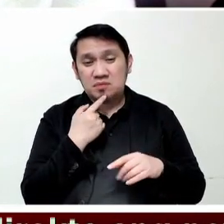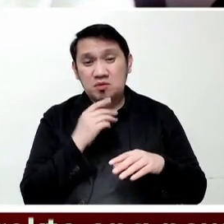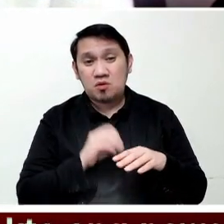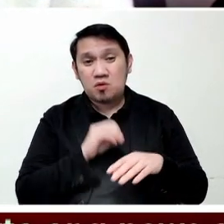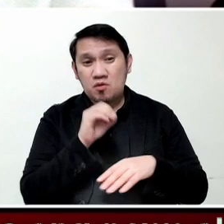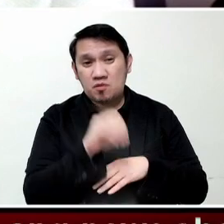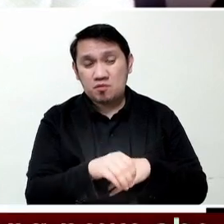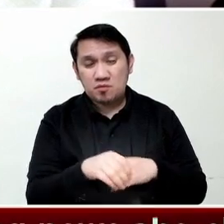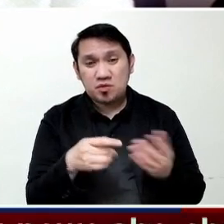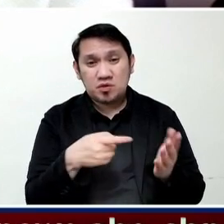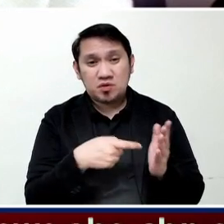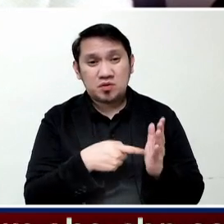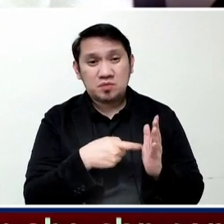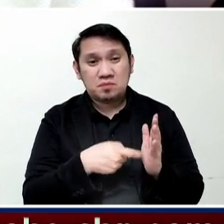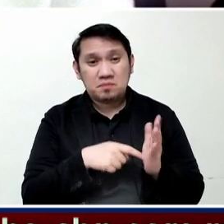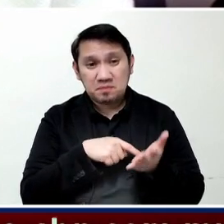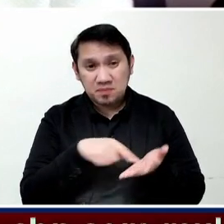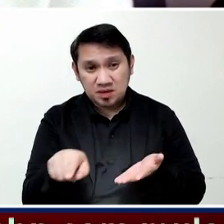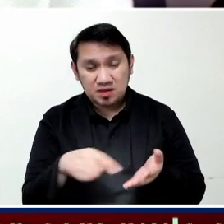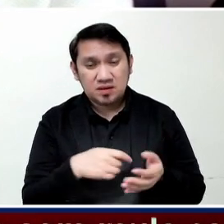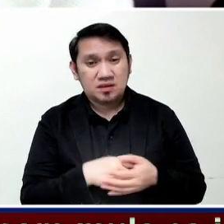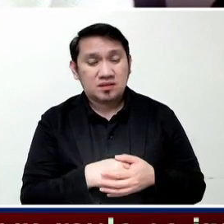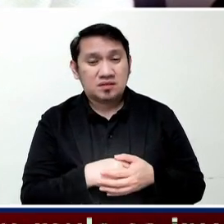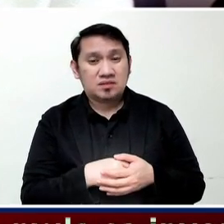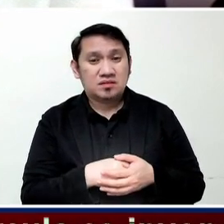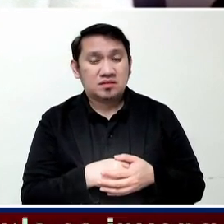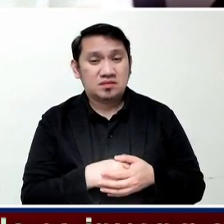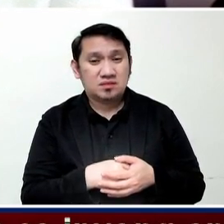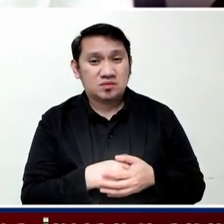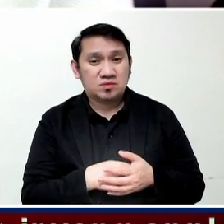ay pag nag-overcharge,